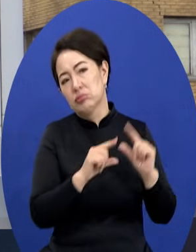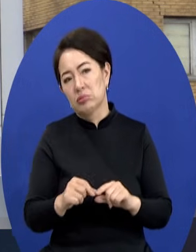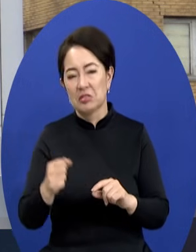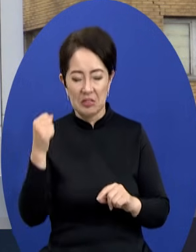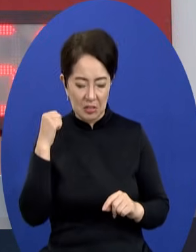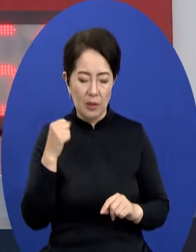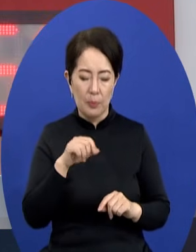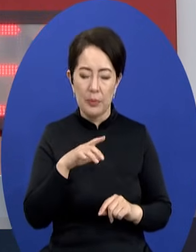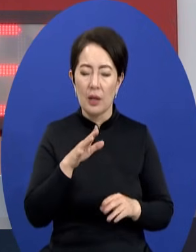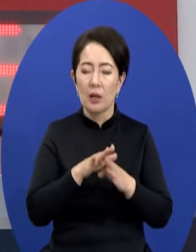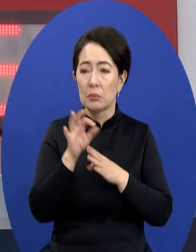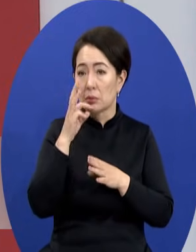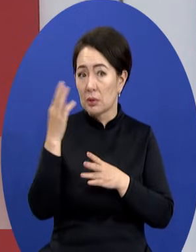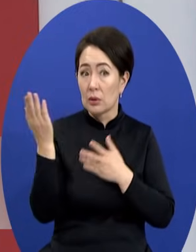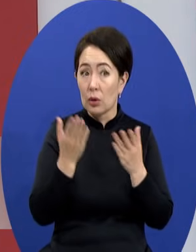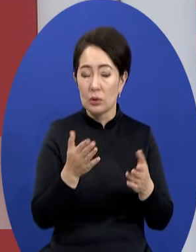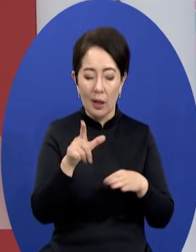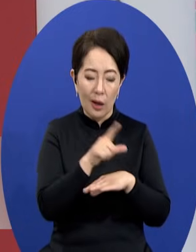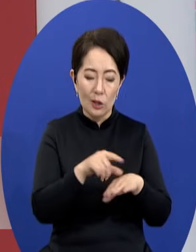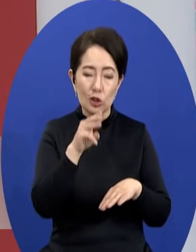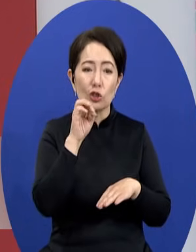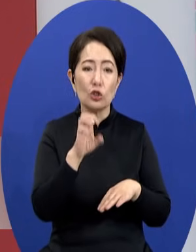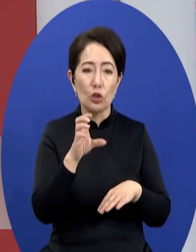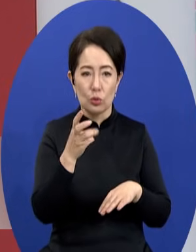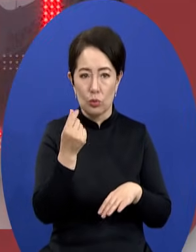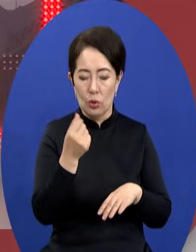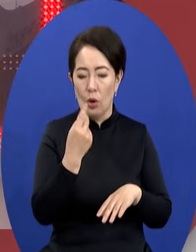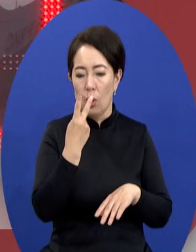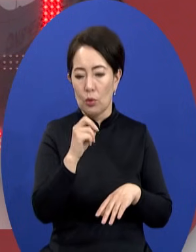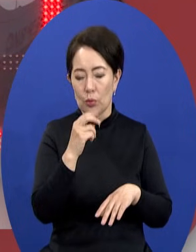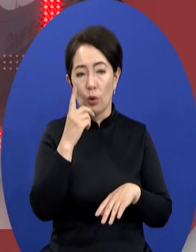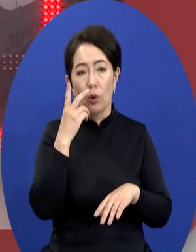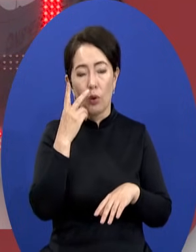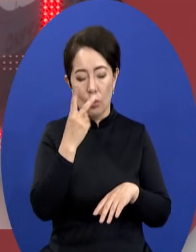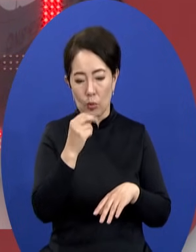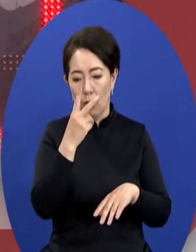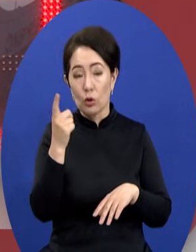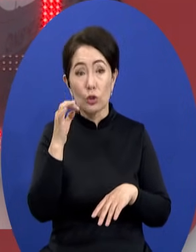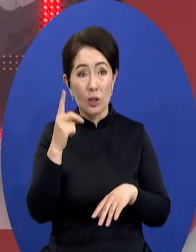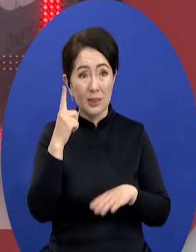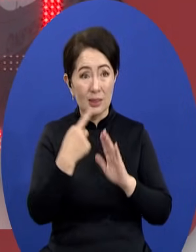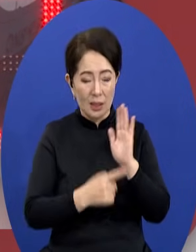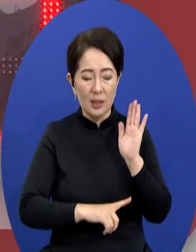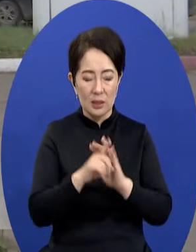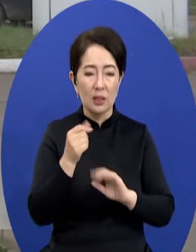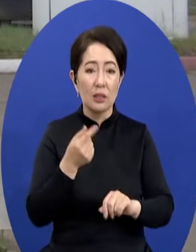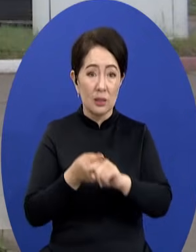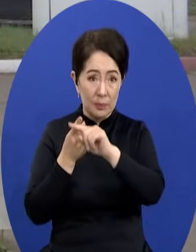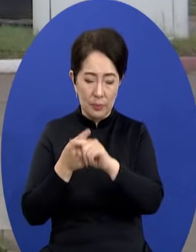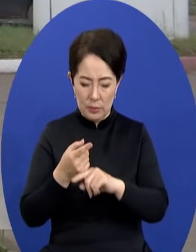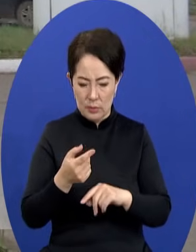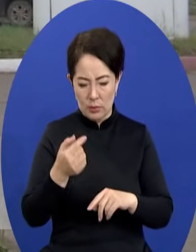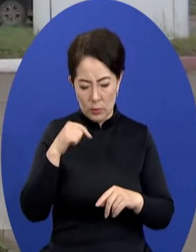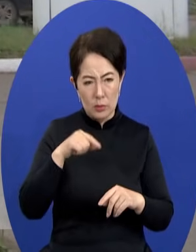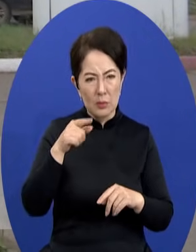гэдгийг албаны их сурвалж мэдгдлээ. Газрын тосны үн 2021 оны 1-р сараас өсөлттэй байна. Манай хойд өмнөд төршид мөн адил